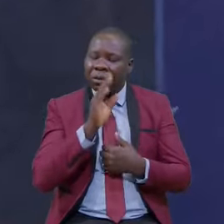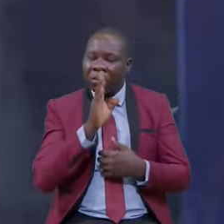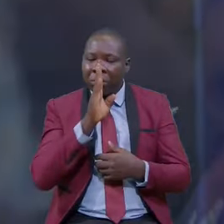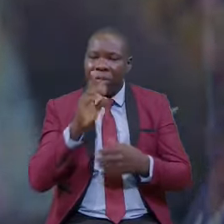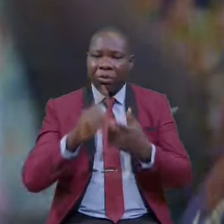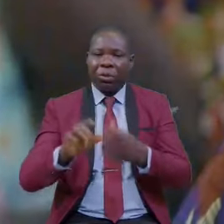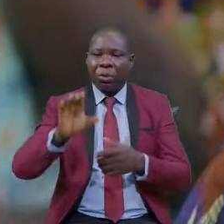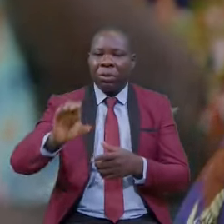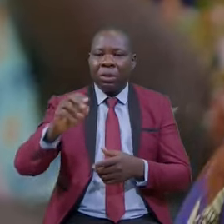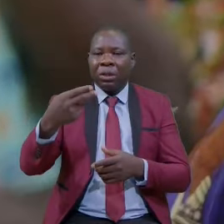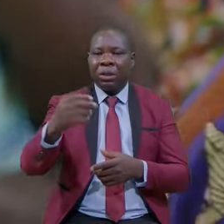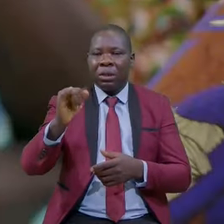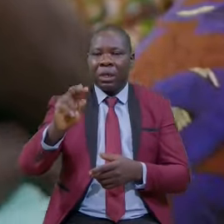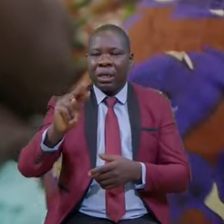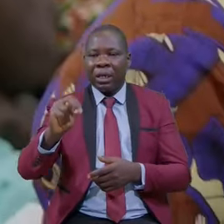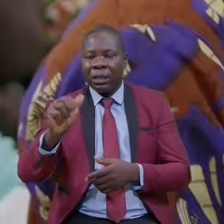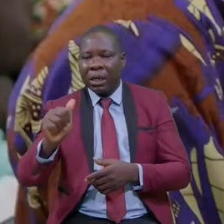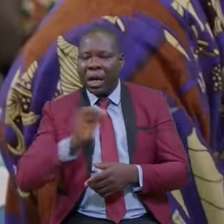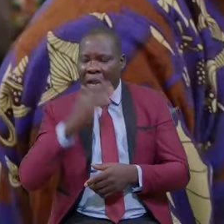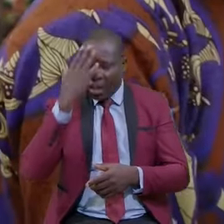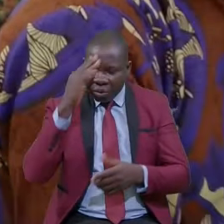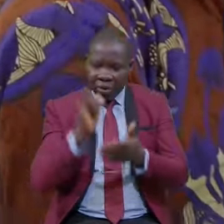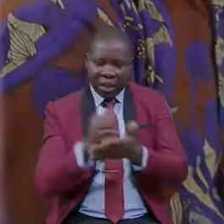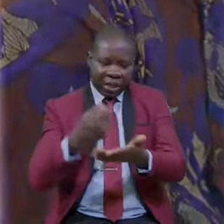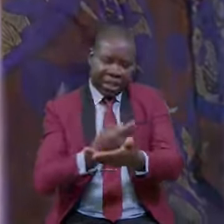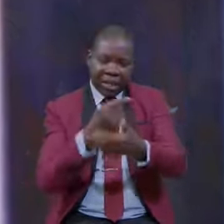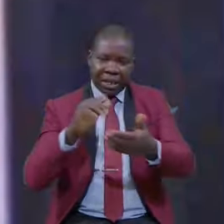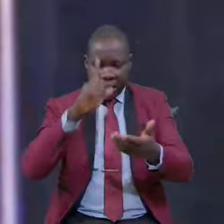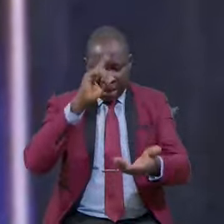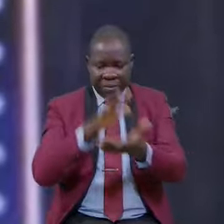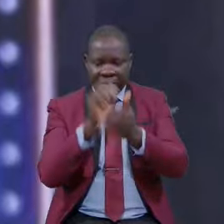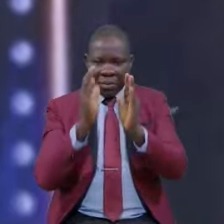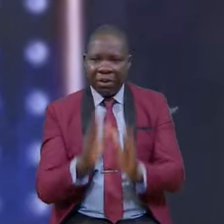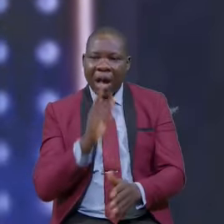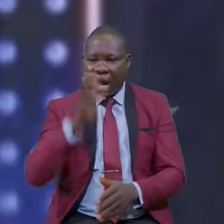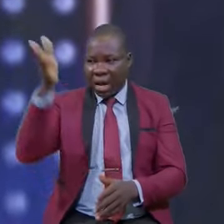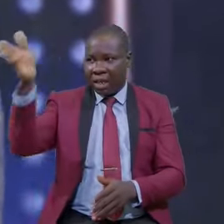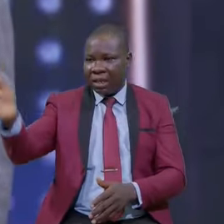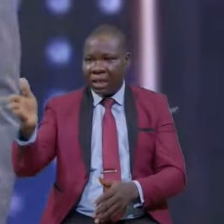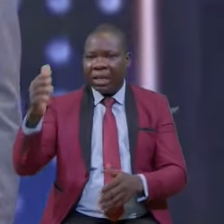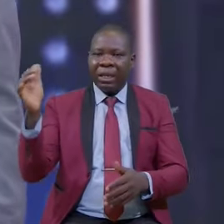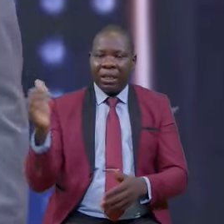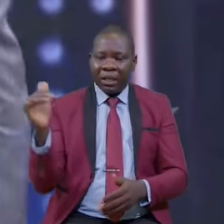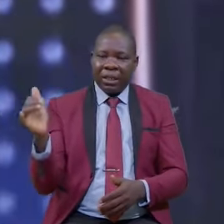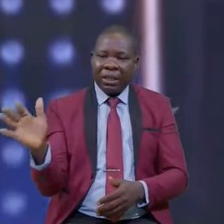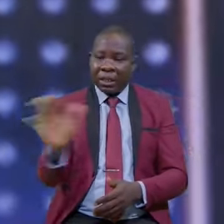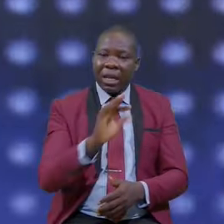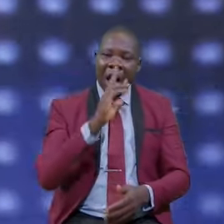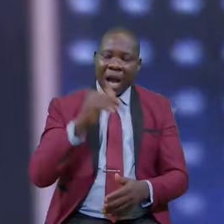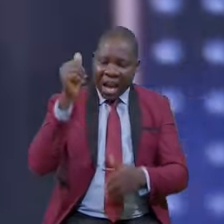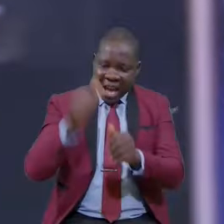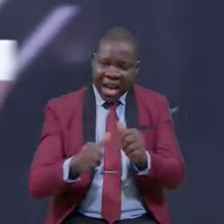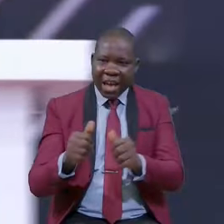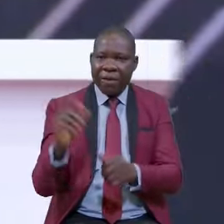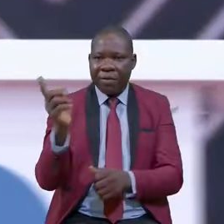là-bas. Ghanéens believers are there les croyants everywhere. Ghanéens sont partout. Ghanéens, et si nous, les Ghanéens seulement, je ne veux pas parler